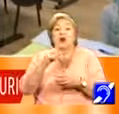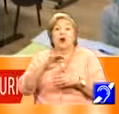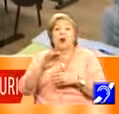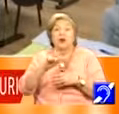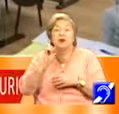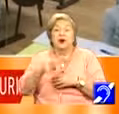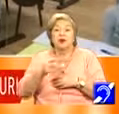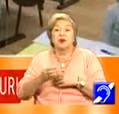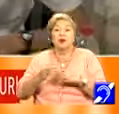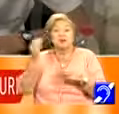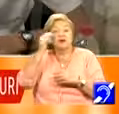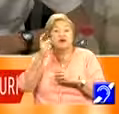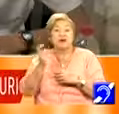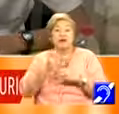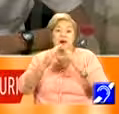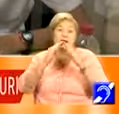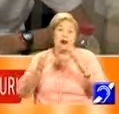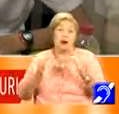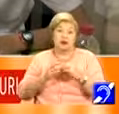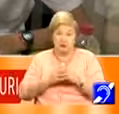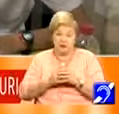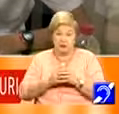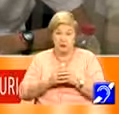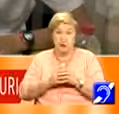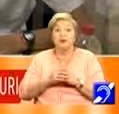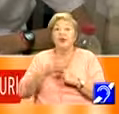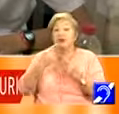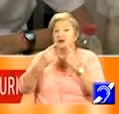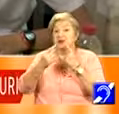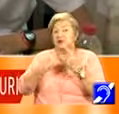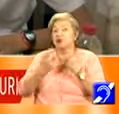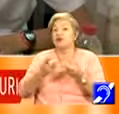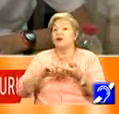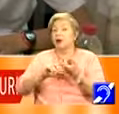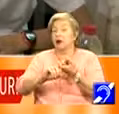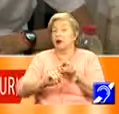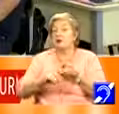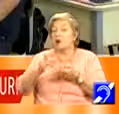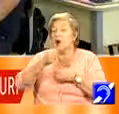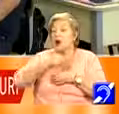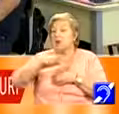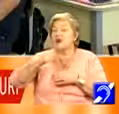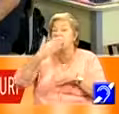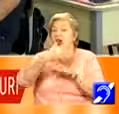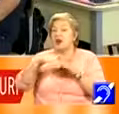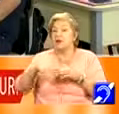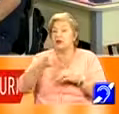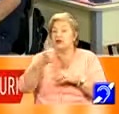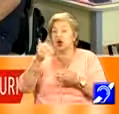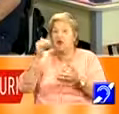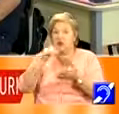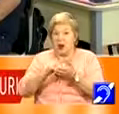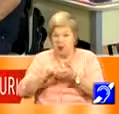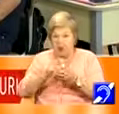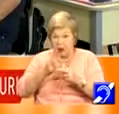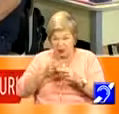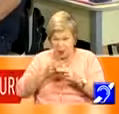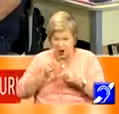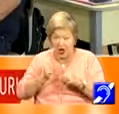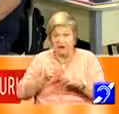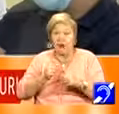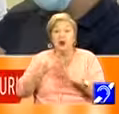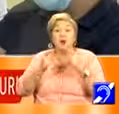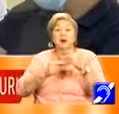să treacă la învățământ online. Discuțiile cu privire la eliminarea pragului de 6 la 1000 de locuitori vor